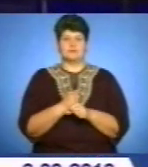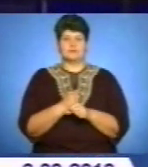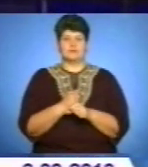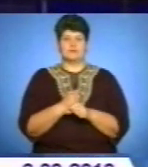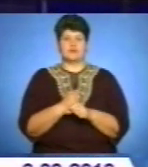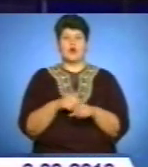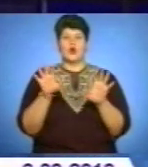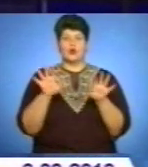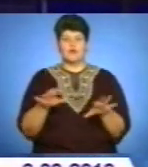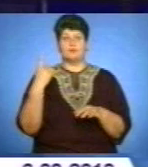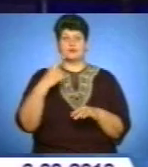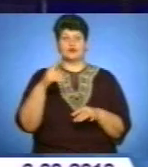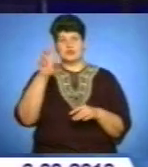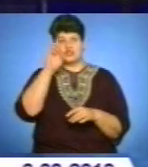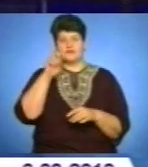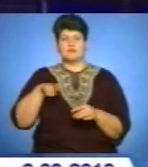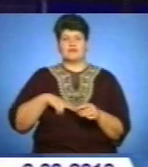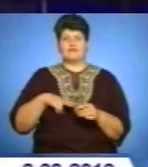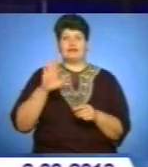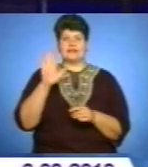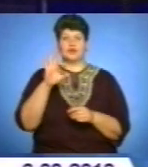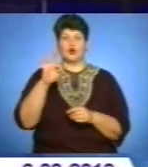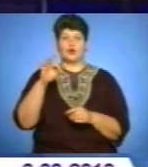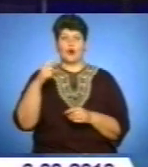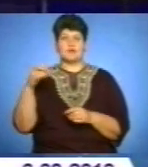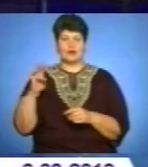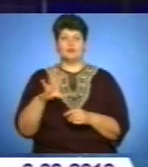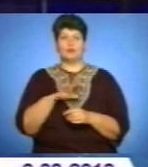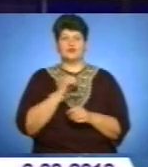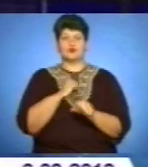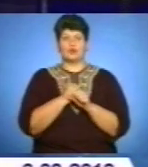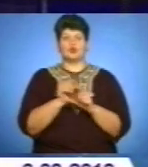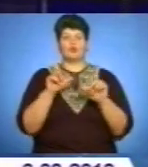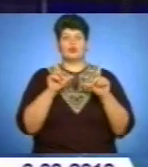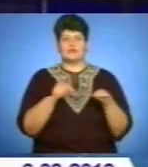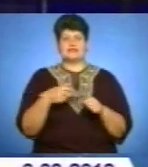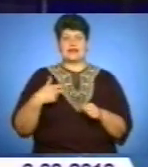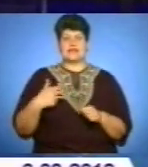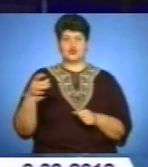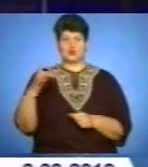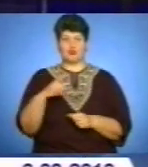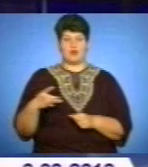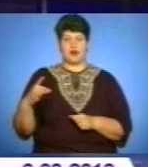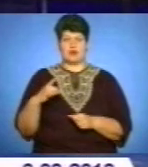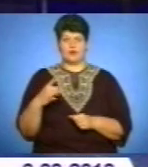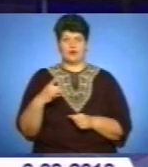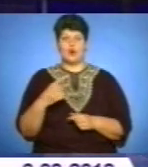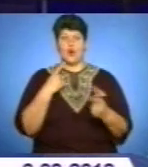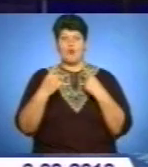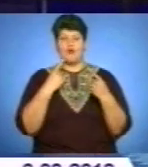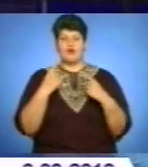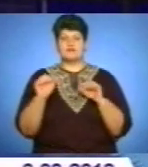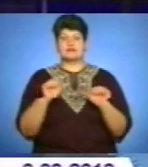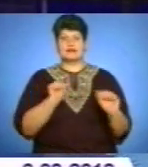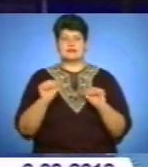вводимо. Голова обласної державної адміністрації Валентин Хоптян побував з робочою поїздкою у Заліщицькому районі. Обговорив із